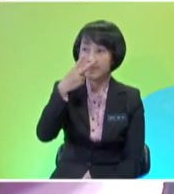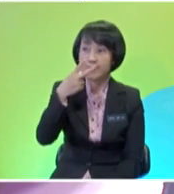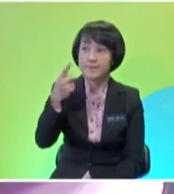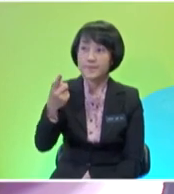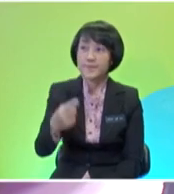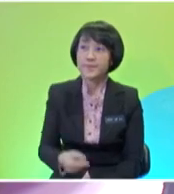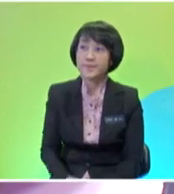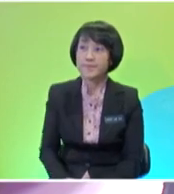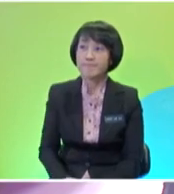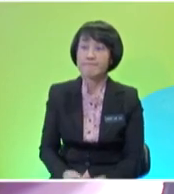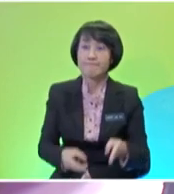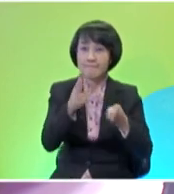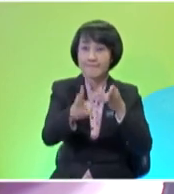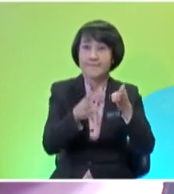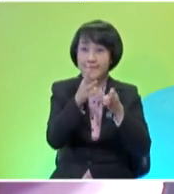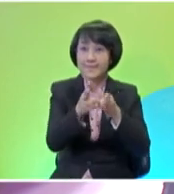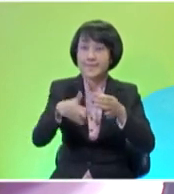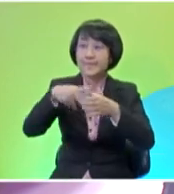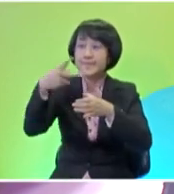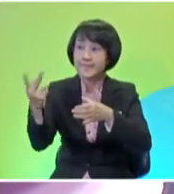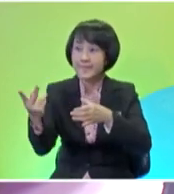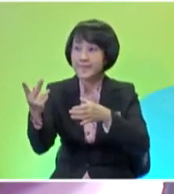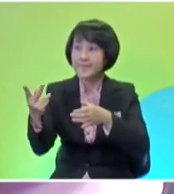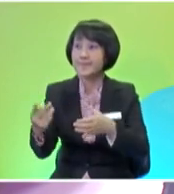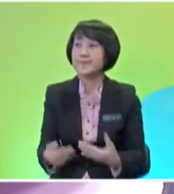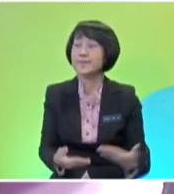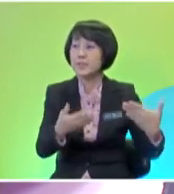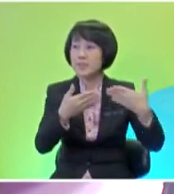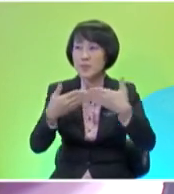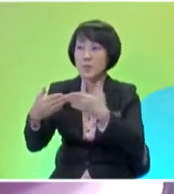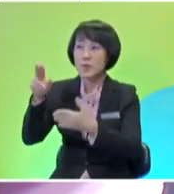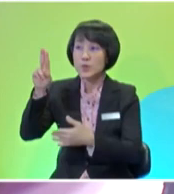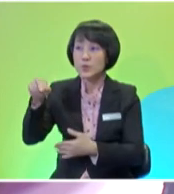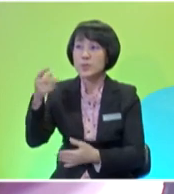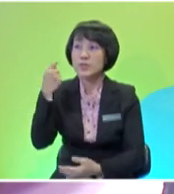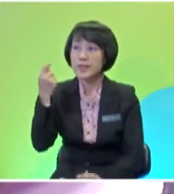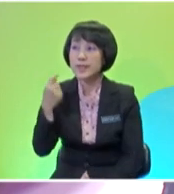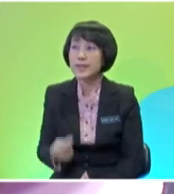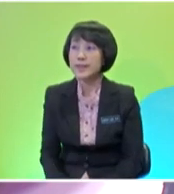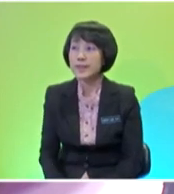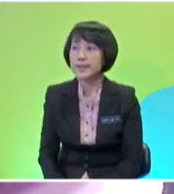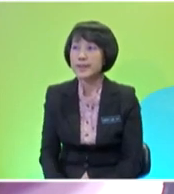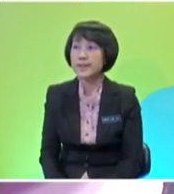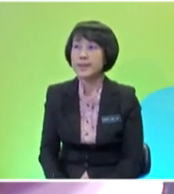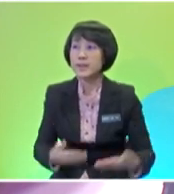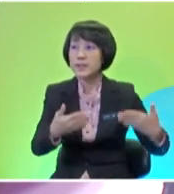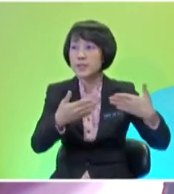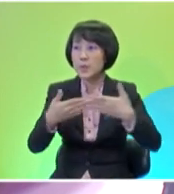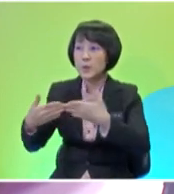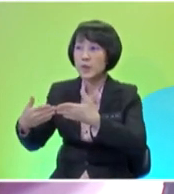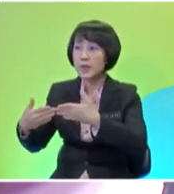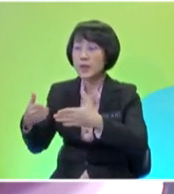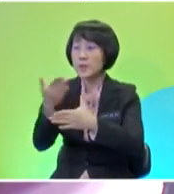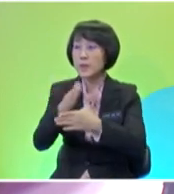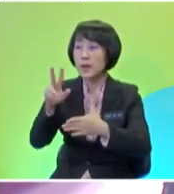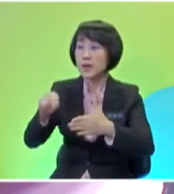Okey, wayar dah boleh keluar. Baik. Okey, maksudnya kita dah sambung suis tadi. Okey, jadi kita akan sambungkan bahagian bawah menggunakan yang ini.